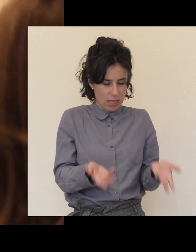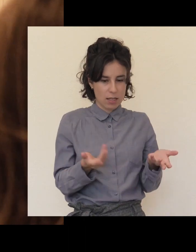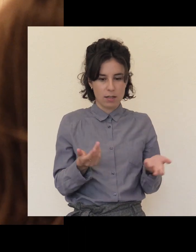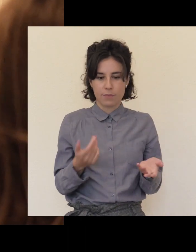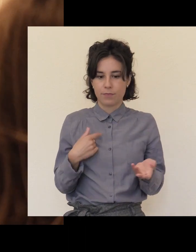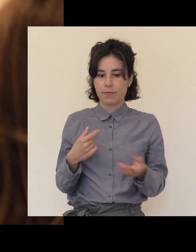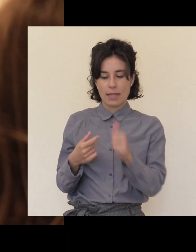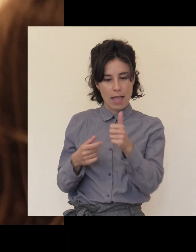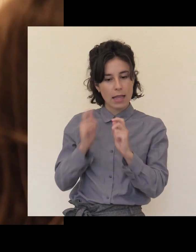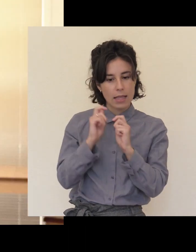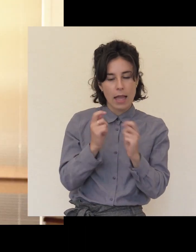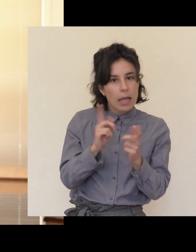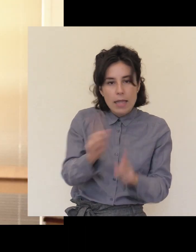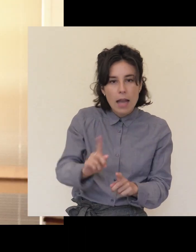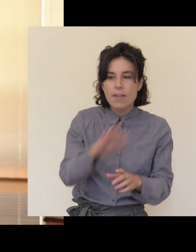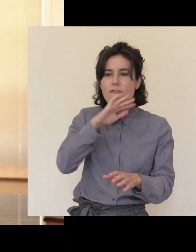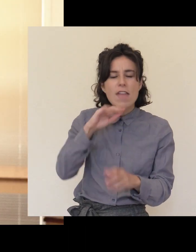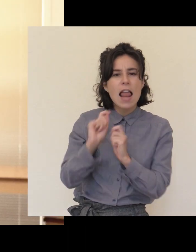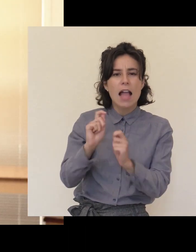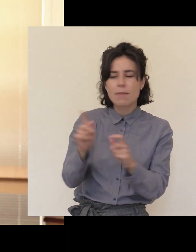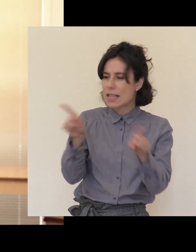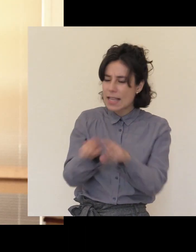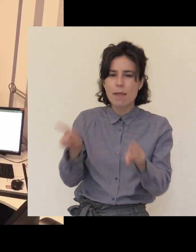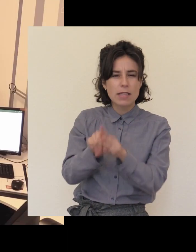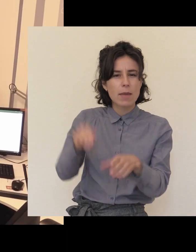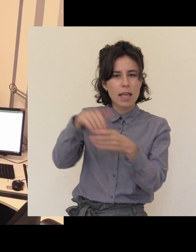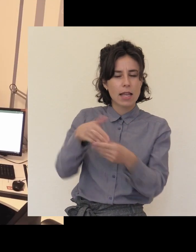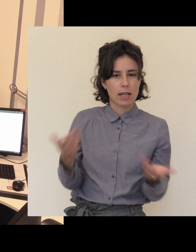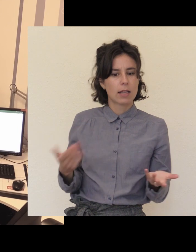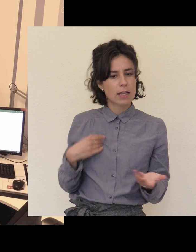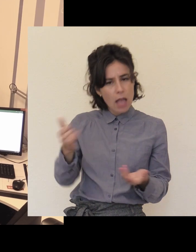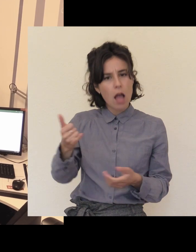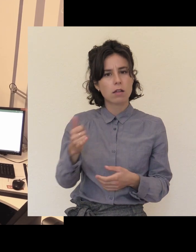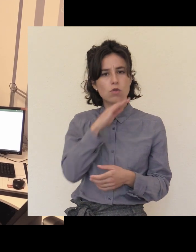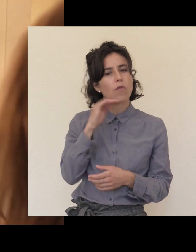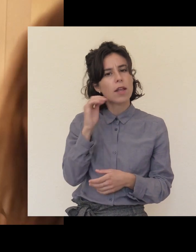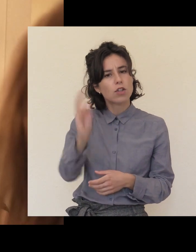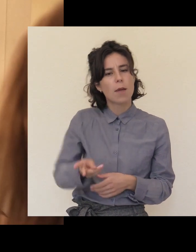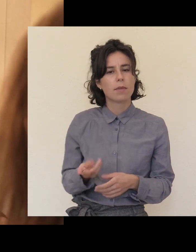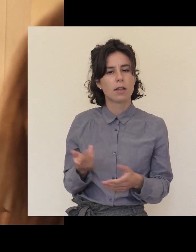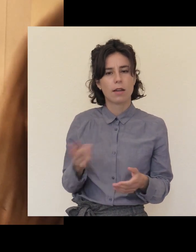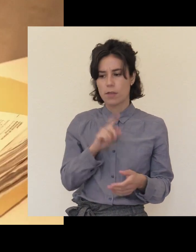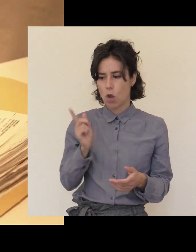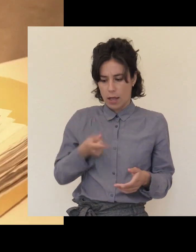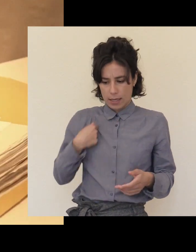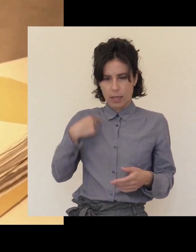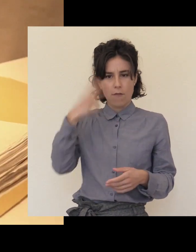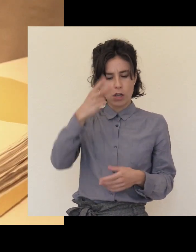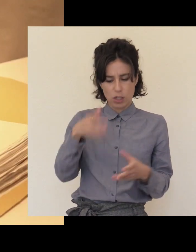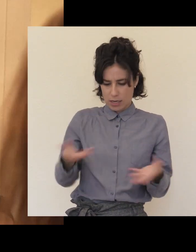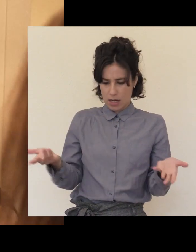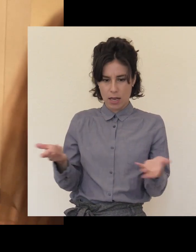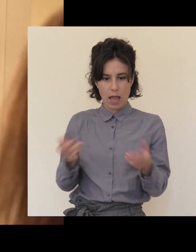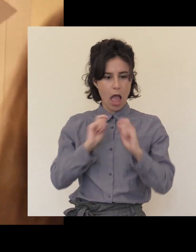Das ist ein Antrag. Das sind viele Anträge. Immer mit der gleichen Sache. Ich finde auch, dass das viel zu viel ist. Wie soll ich denn da durchblicken?